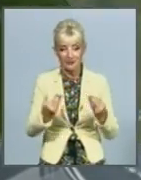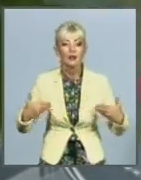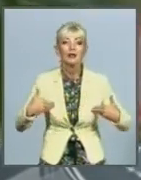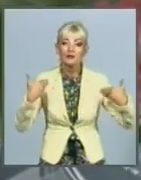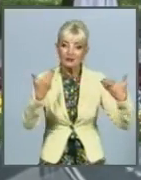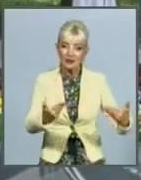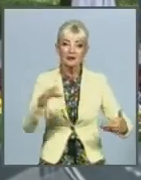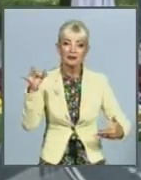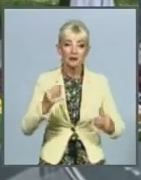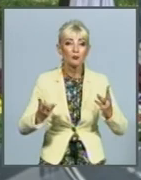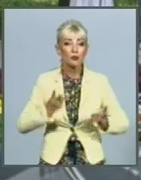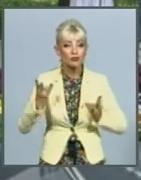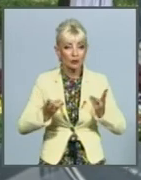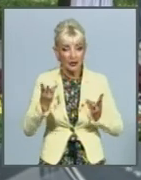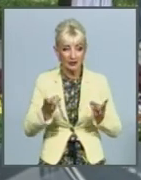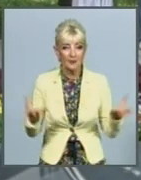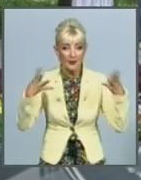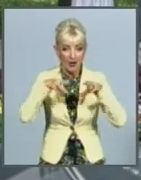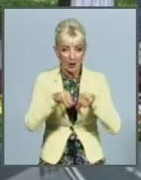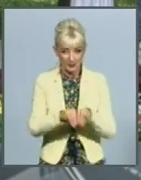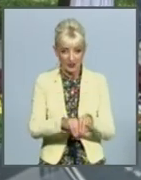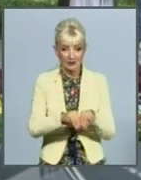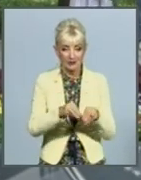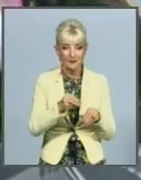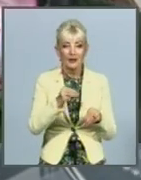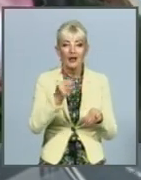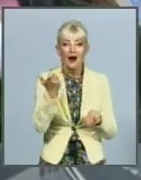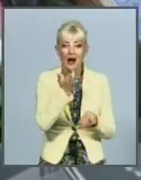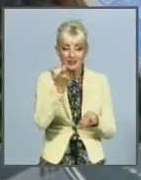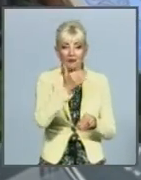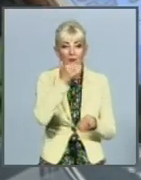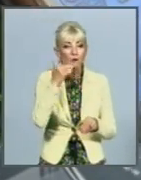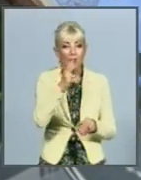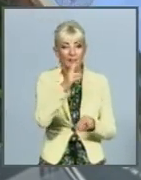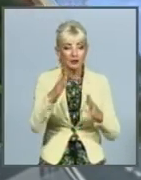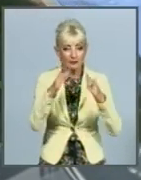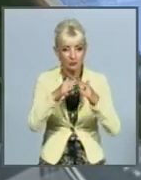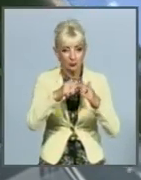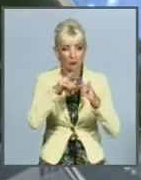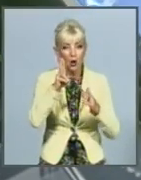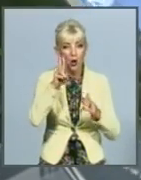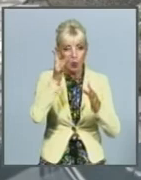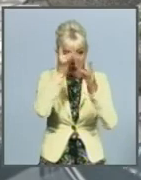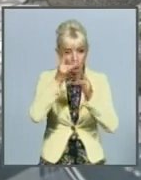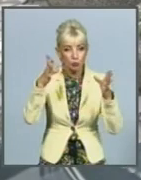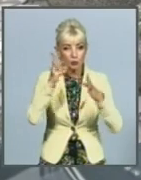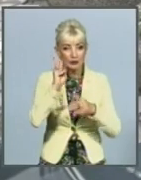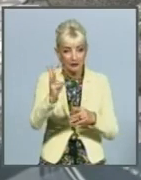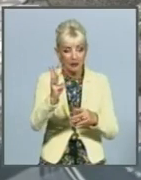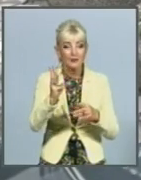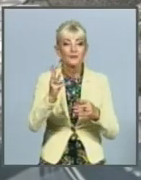і побажання. Об'єднання співвласників багатоквартирних будинків «Культури 3» приймало з нагоди свого